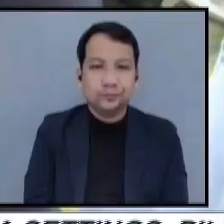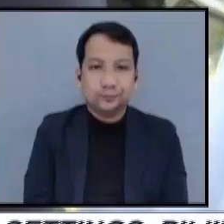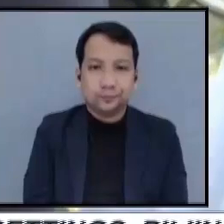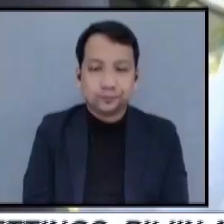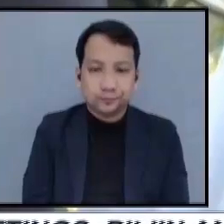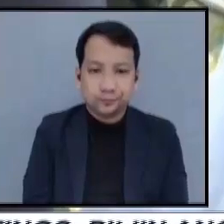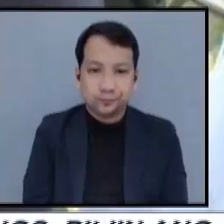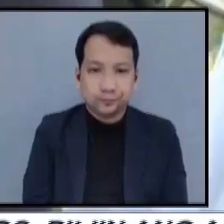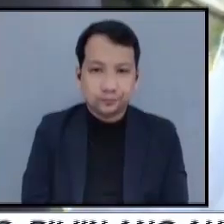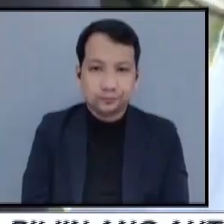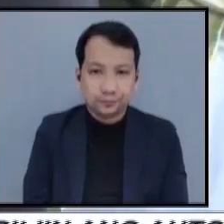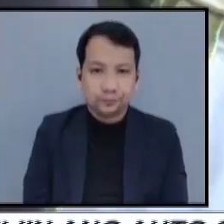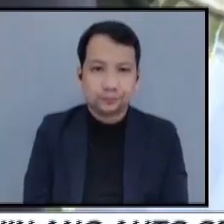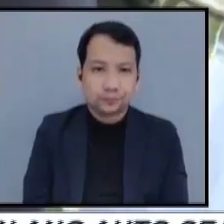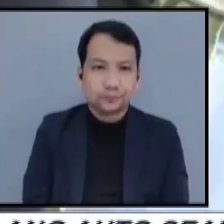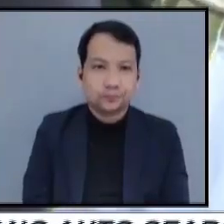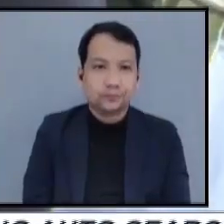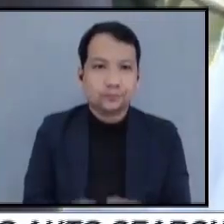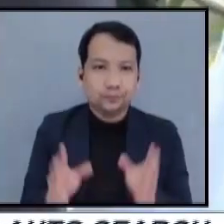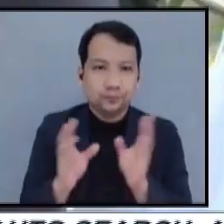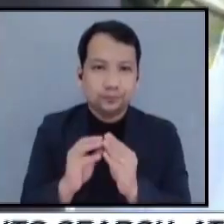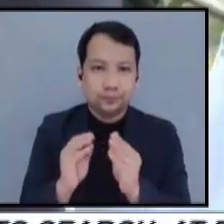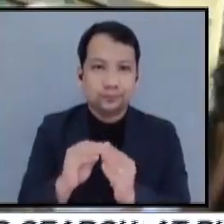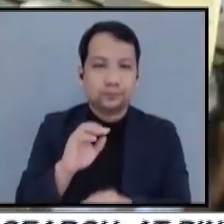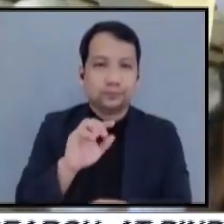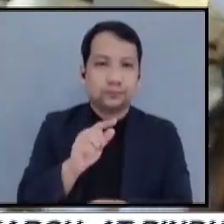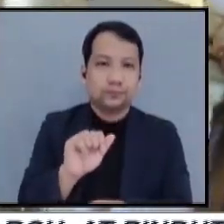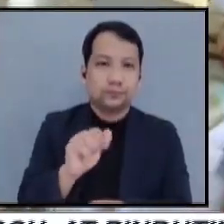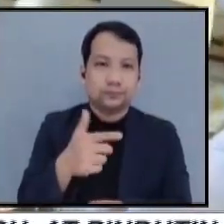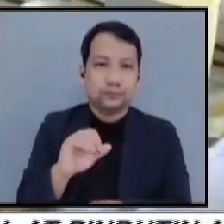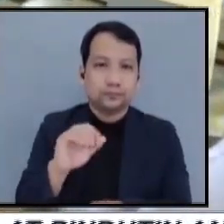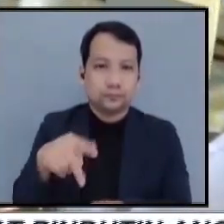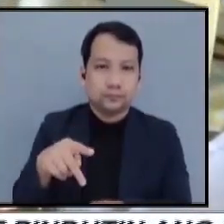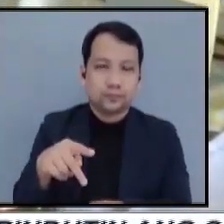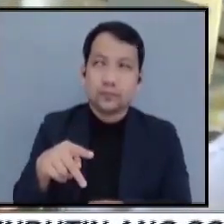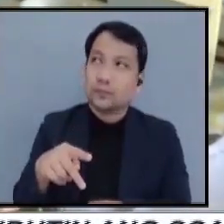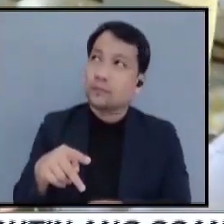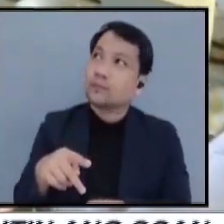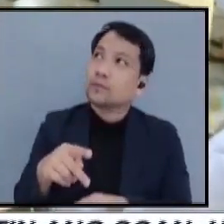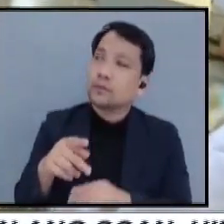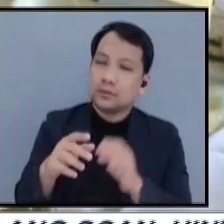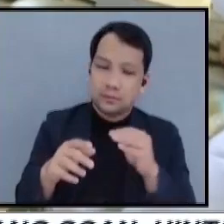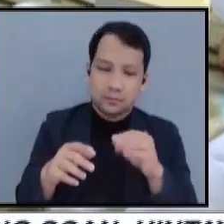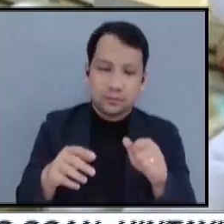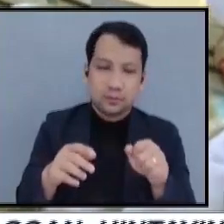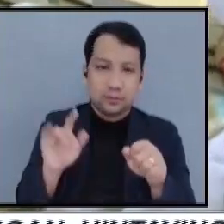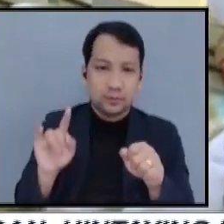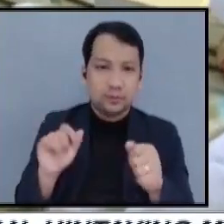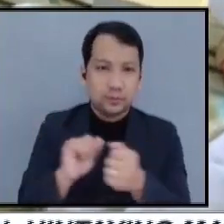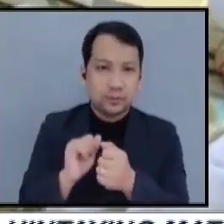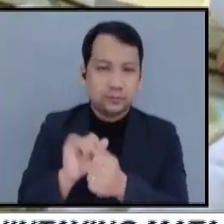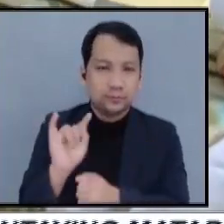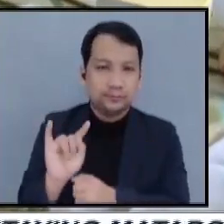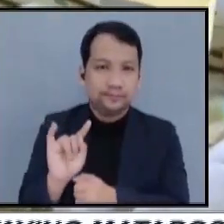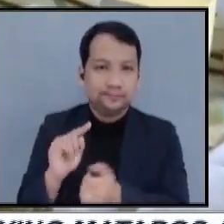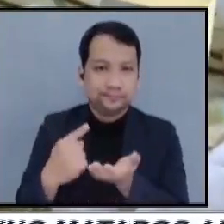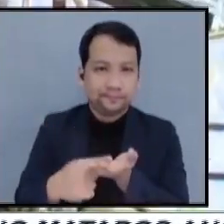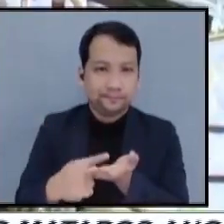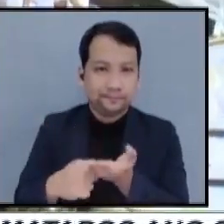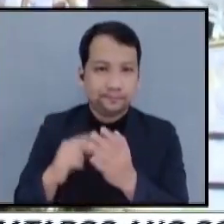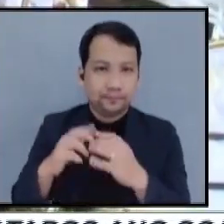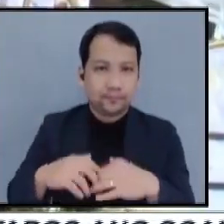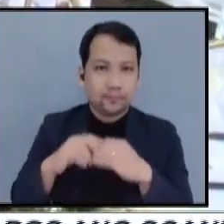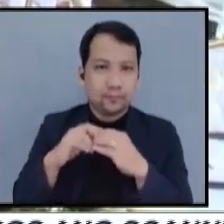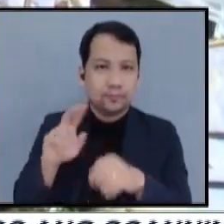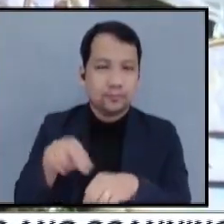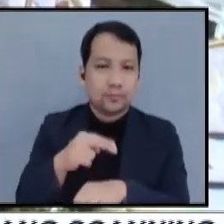Nagsagawa ng pagpupulong si AGA Party List Representative Nick Briones kasama ang mga media kung saan tinalakay ang pagbuo ng National Council